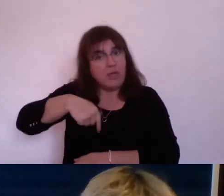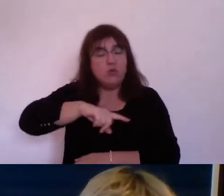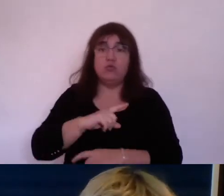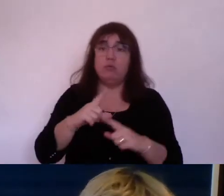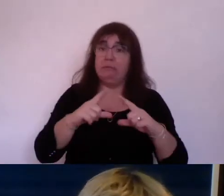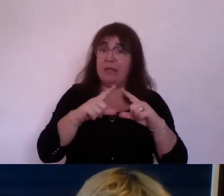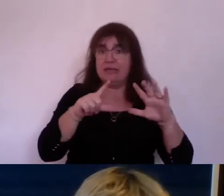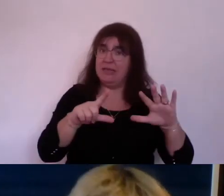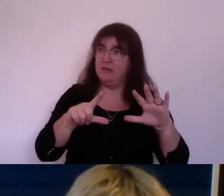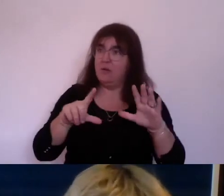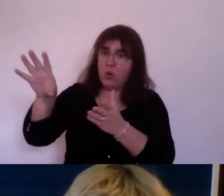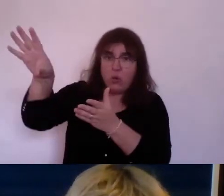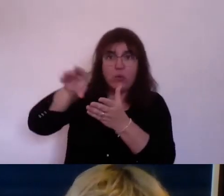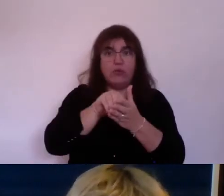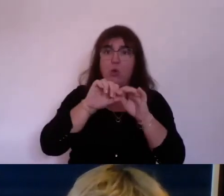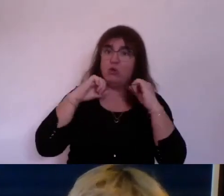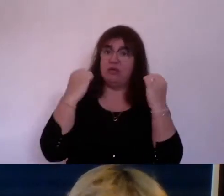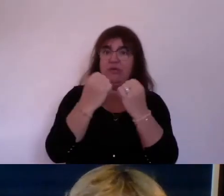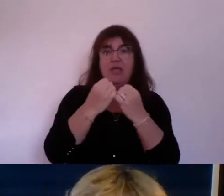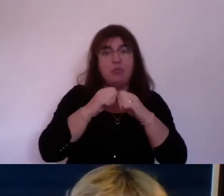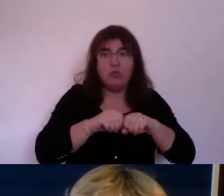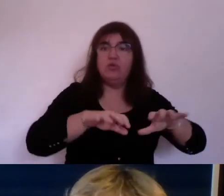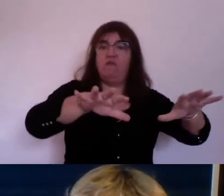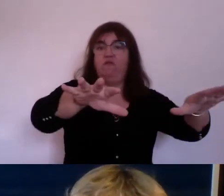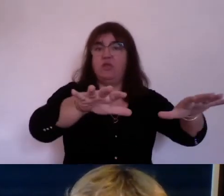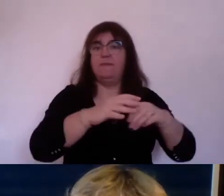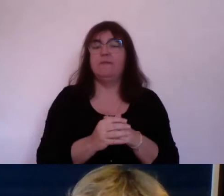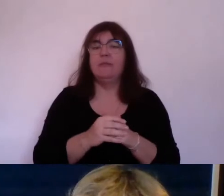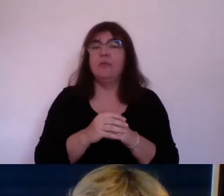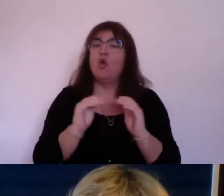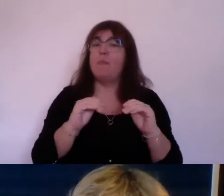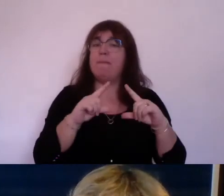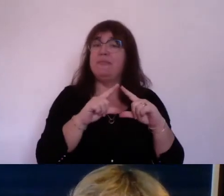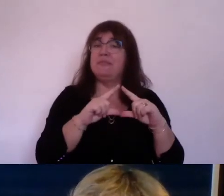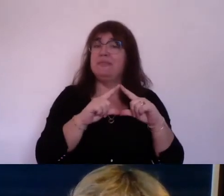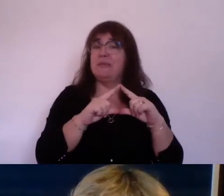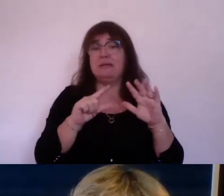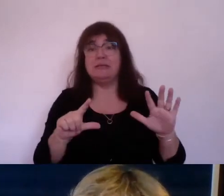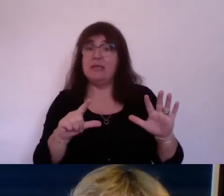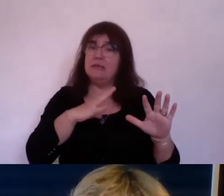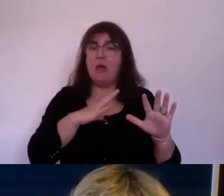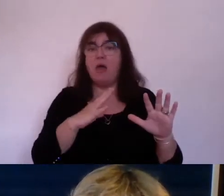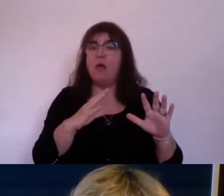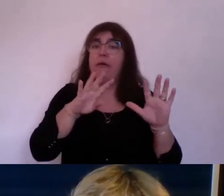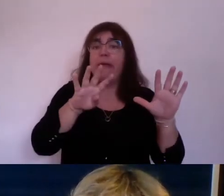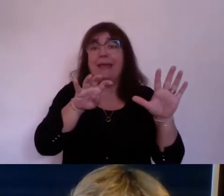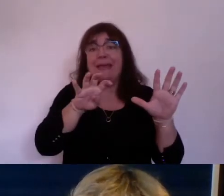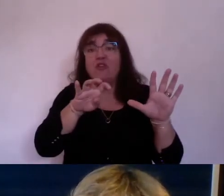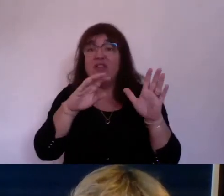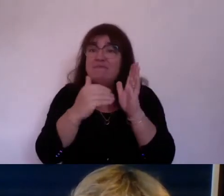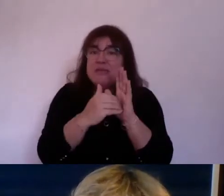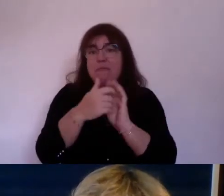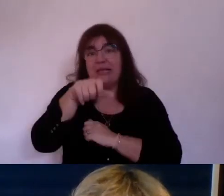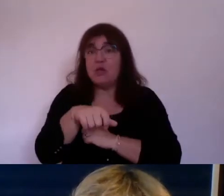élargir l'audimat, puisque Delta 7 a quand même aussi un audimat lié à cette chaîne. Si on a 90 000 utilisateurs, on a